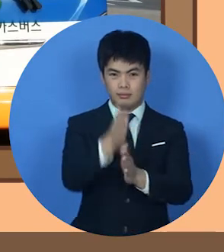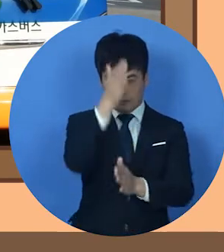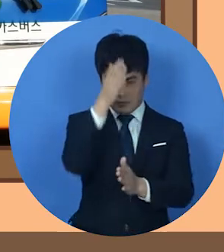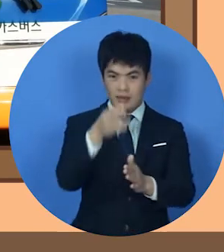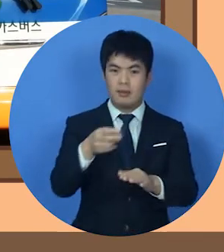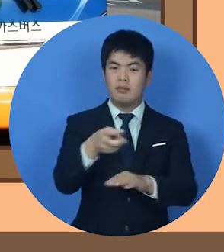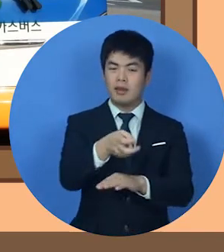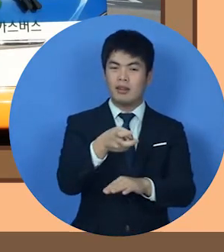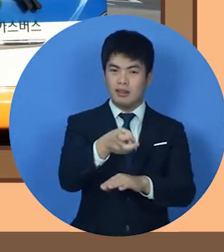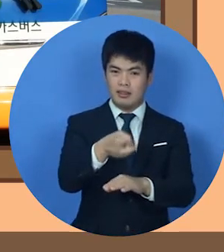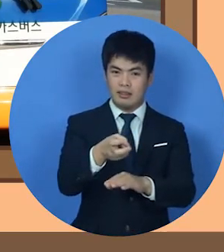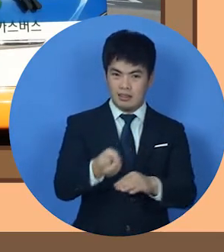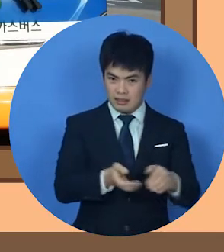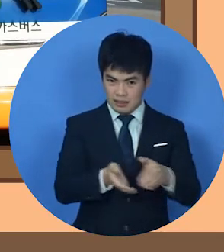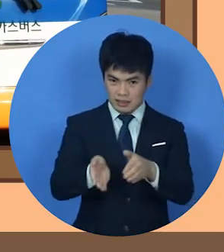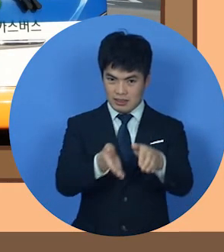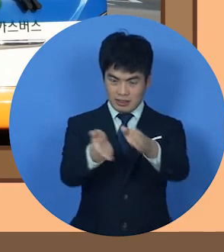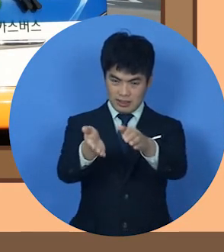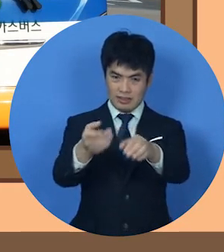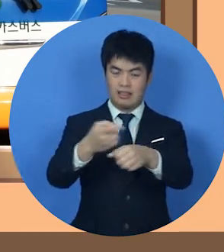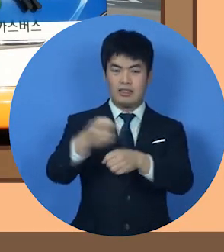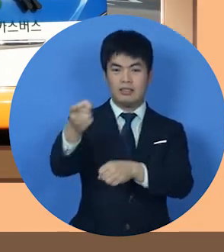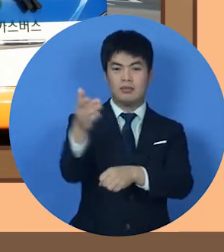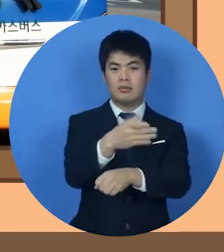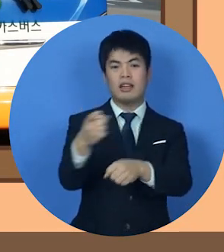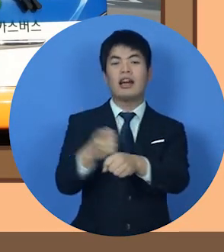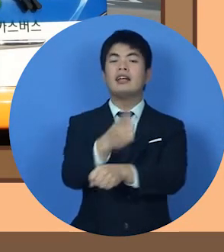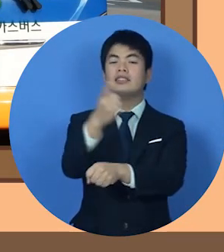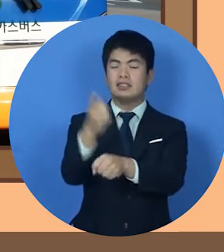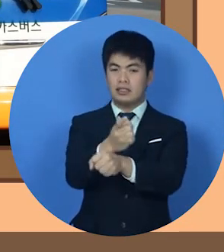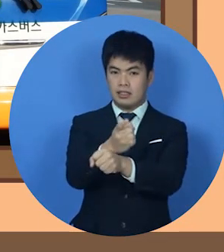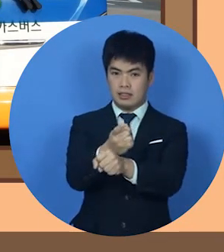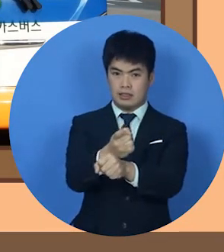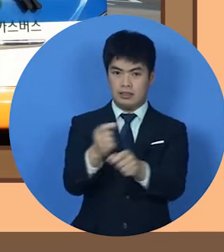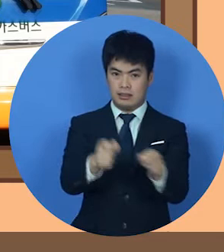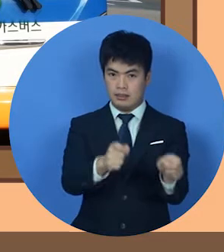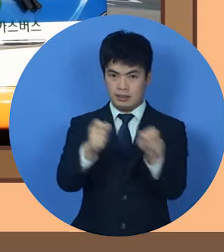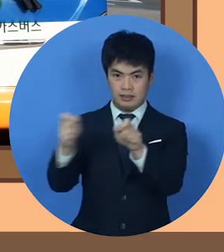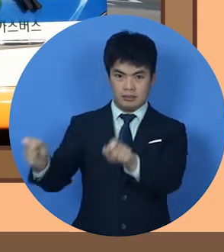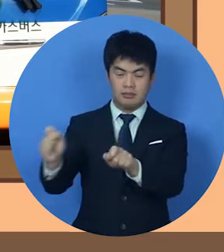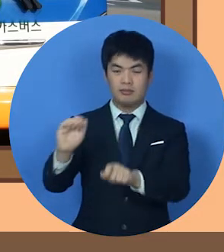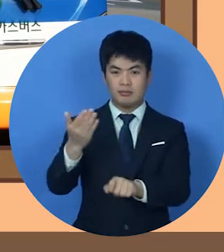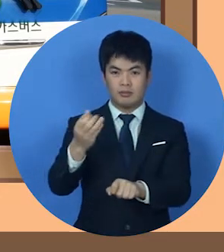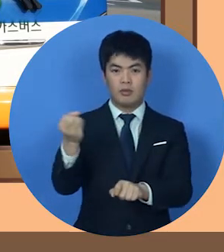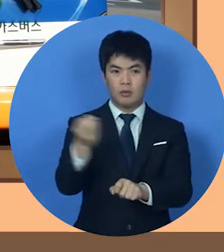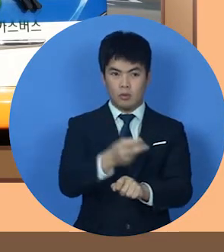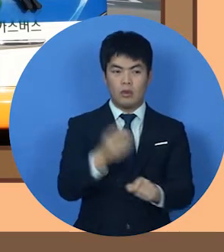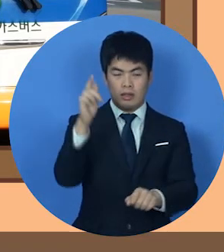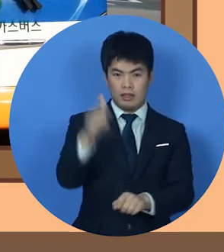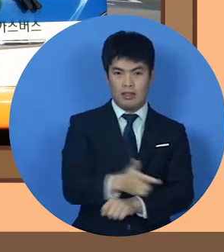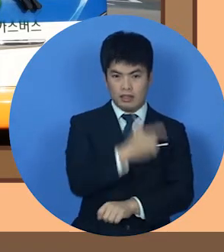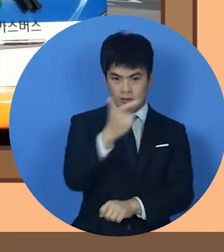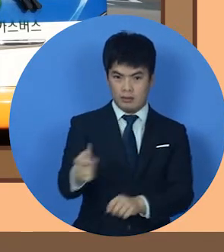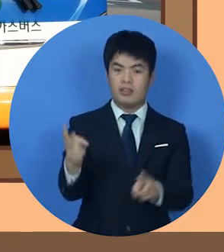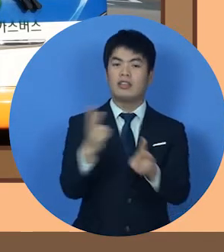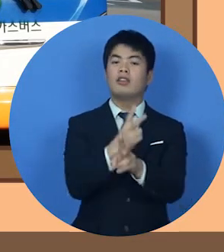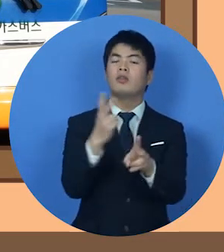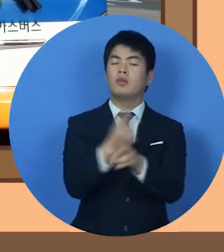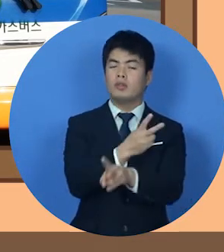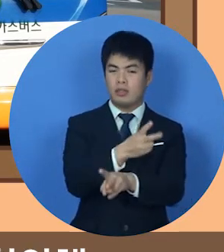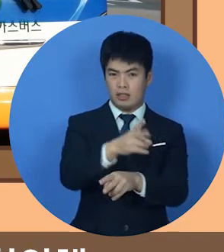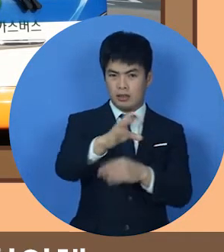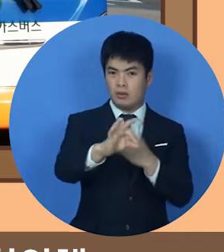천안시 시내버스 일부 노선이 내년부터 1시간 연장 운행되고 운수종사자의 근무가 1일 2교대로 시범